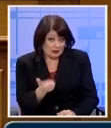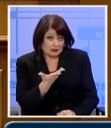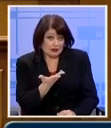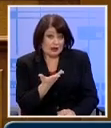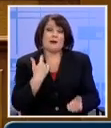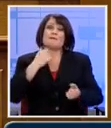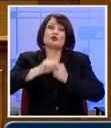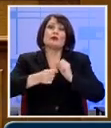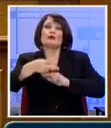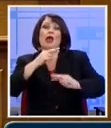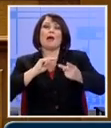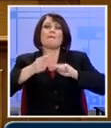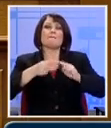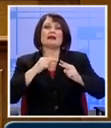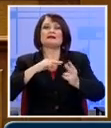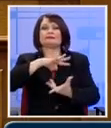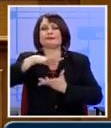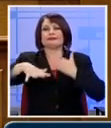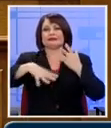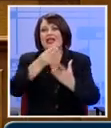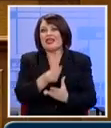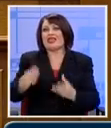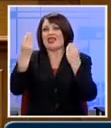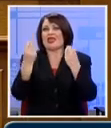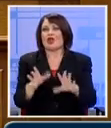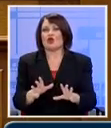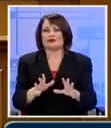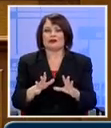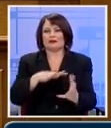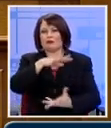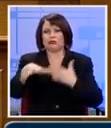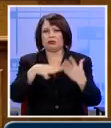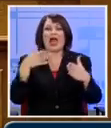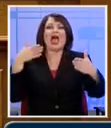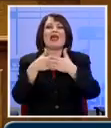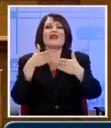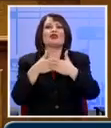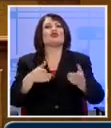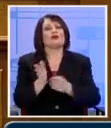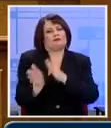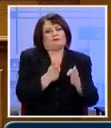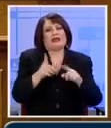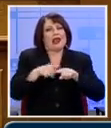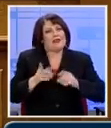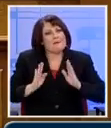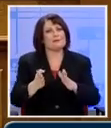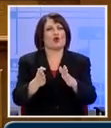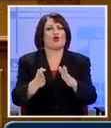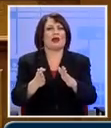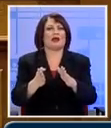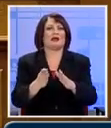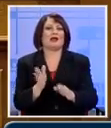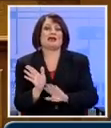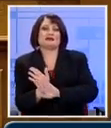όσο προσπαθούν να απαντήσουν, τόσο περισσότερο τα μπερδεύουν. Αλλά όσο εκείνοι μπερδεύονται στα διέξοδά τους, η χώρα προχωράει. Και η χώρα σας